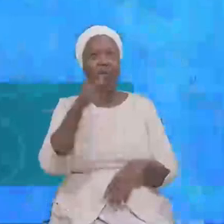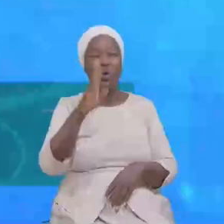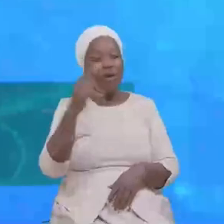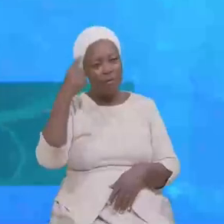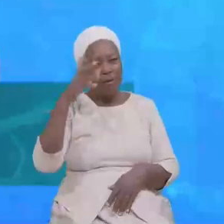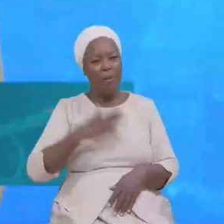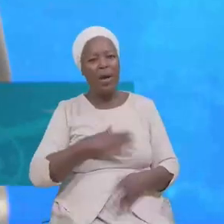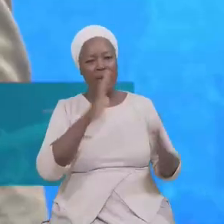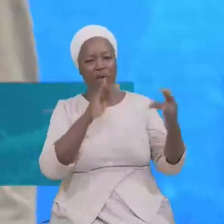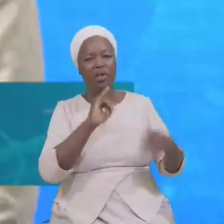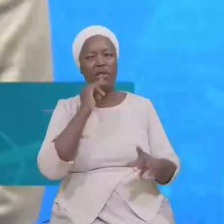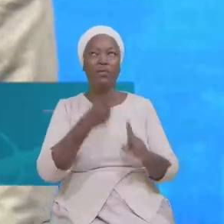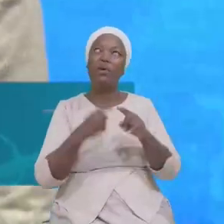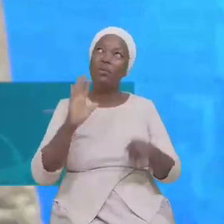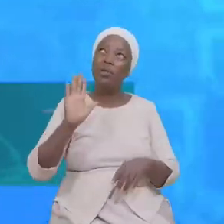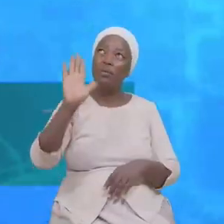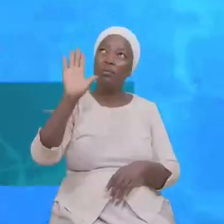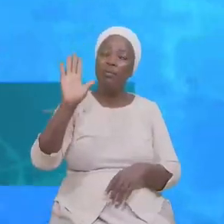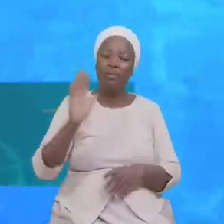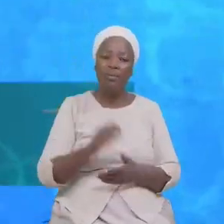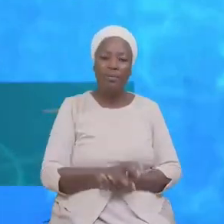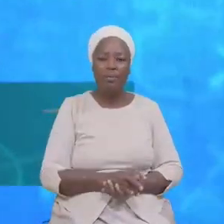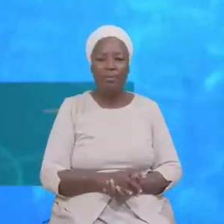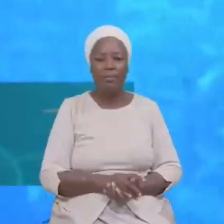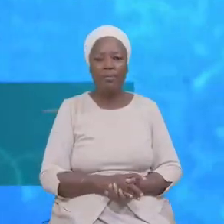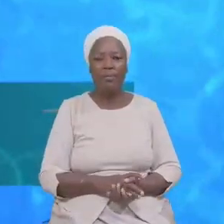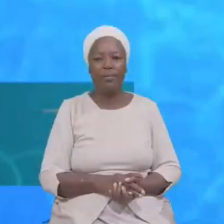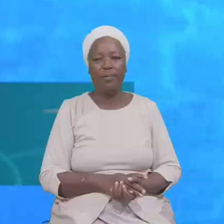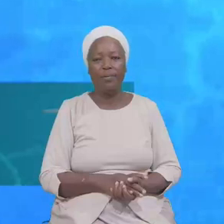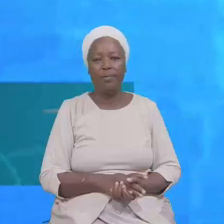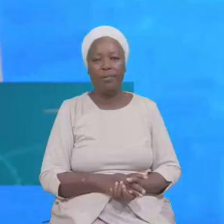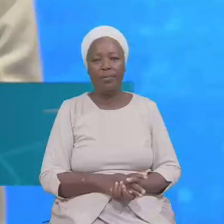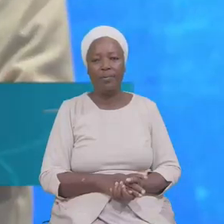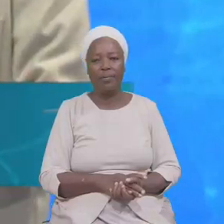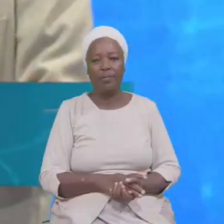âme, confie-toi en Dieu, car de lui vient mon espérance.